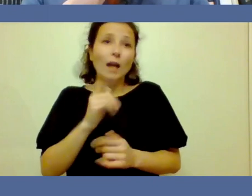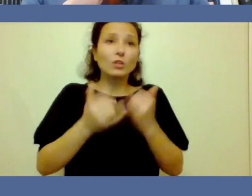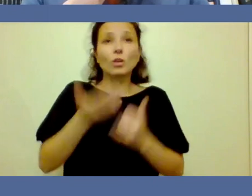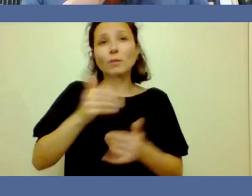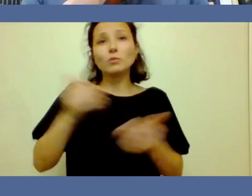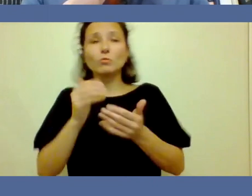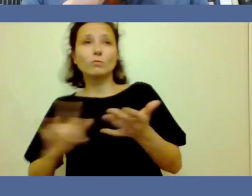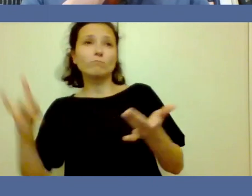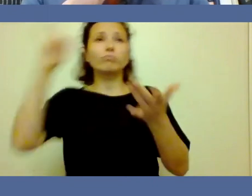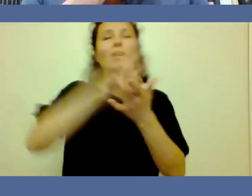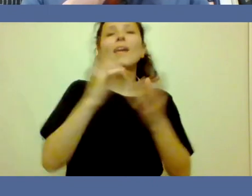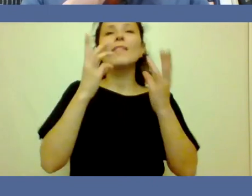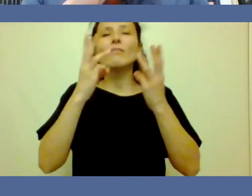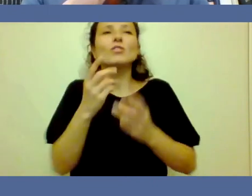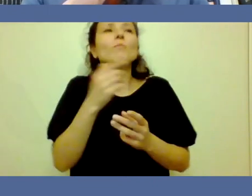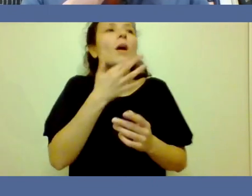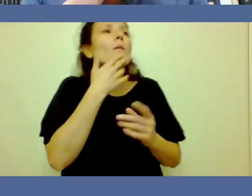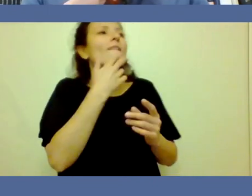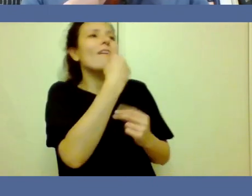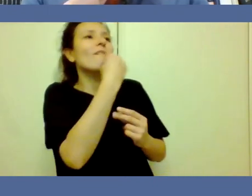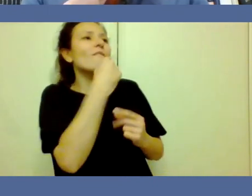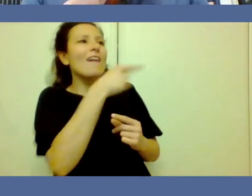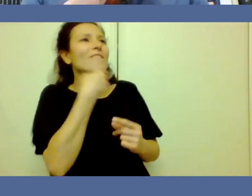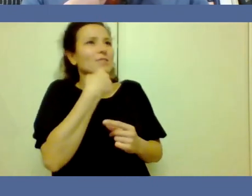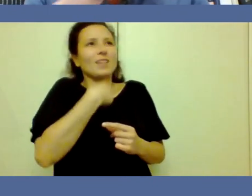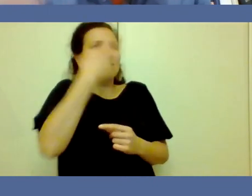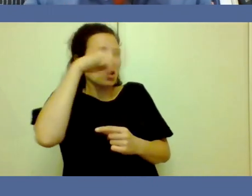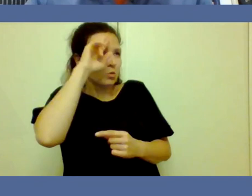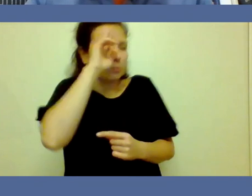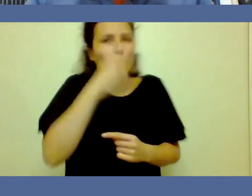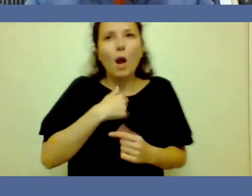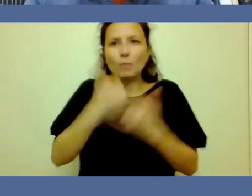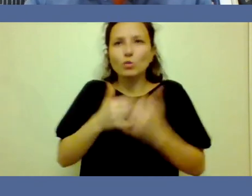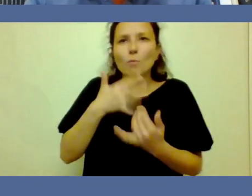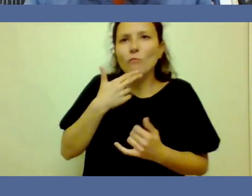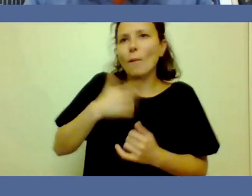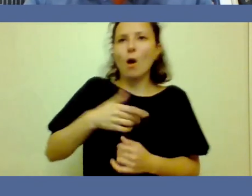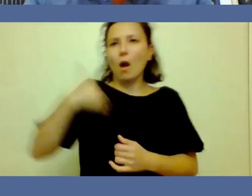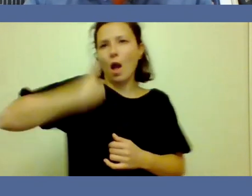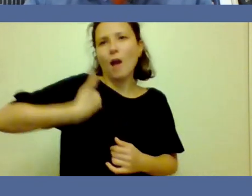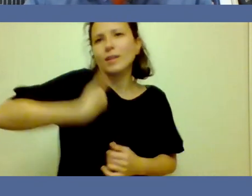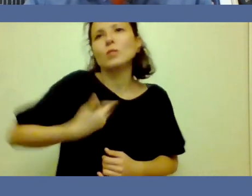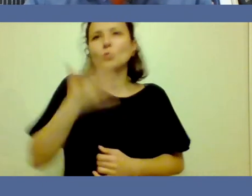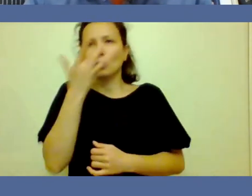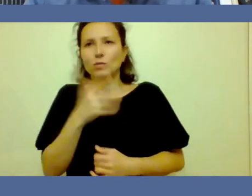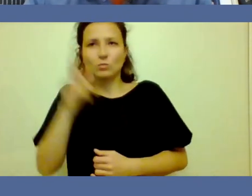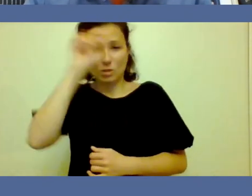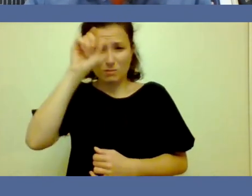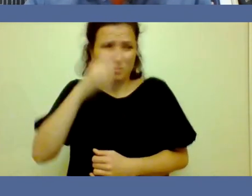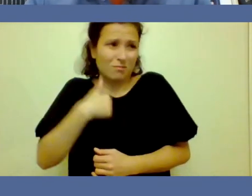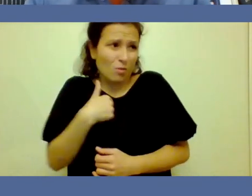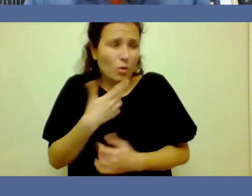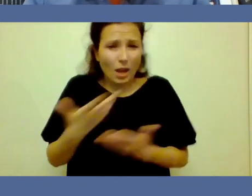języku, którego nie rozumiem. Bo jak mówią po angielsku, albo po niemiecku, albo po rosyjsku, a to ja po